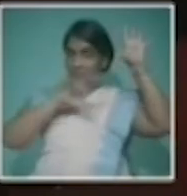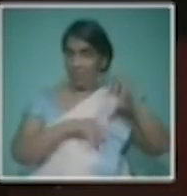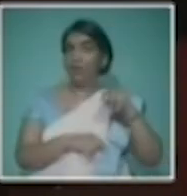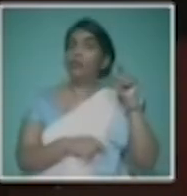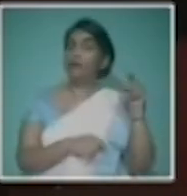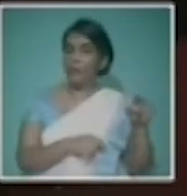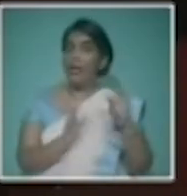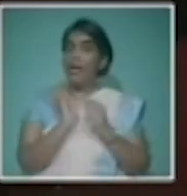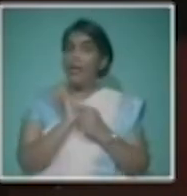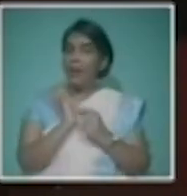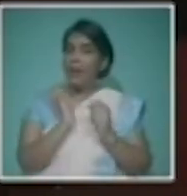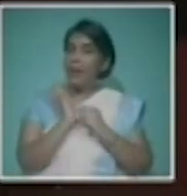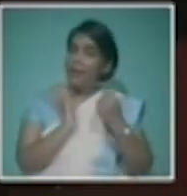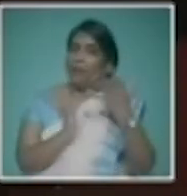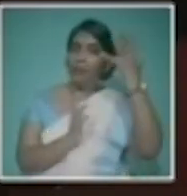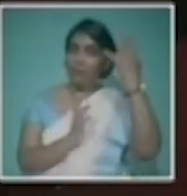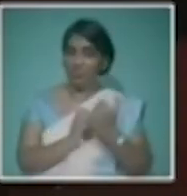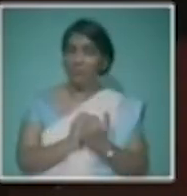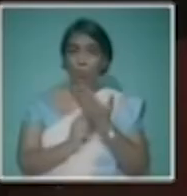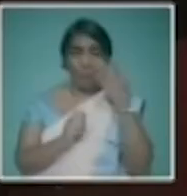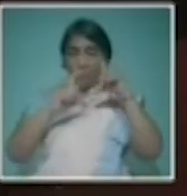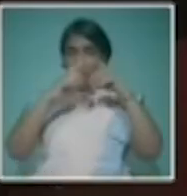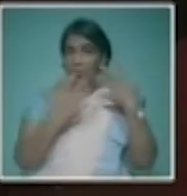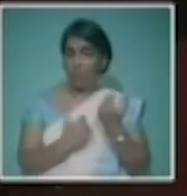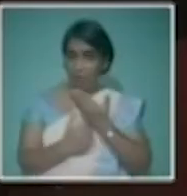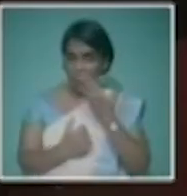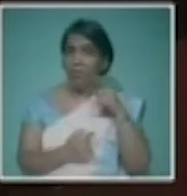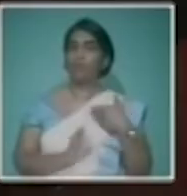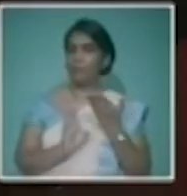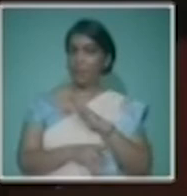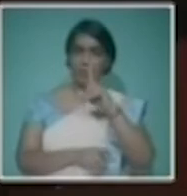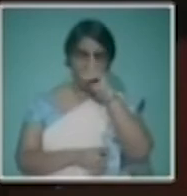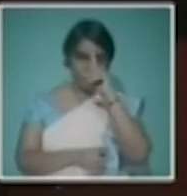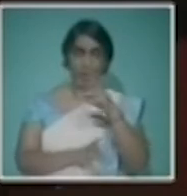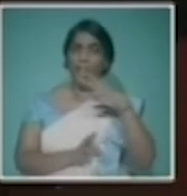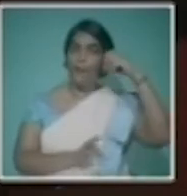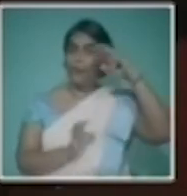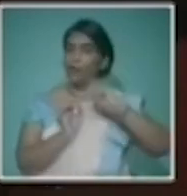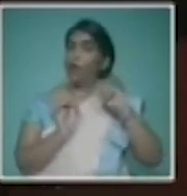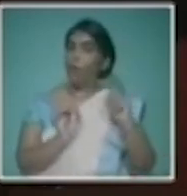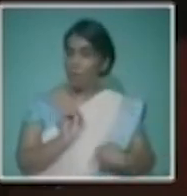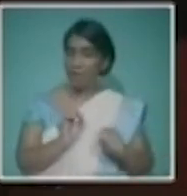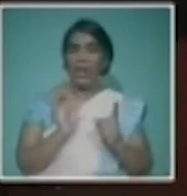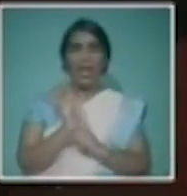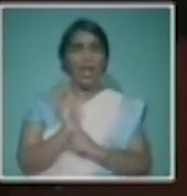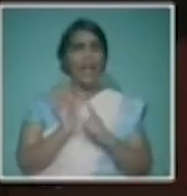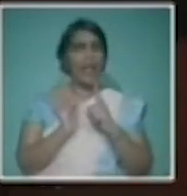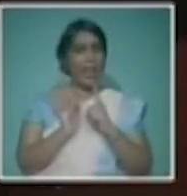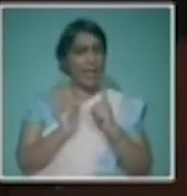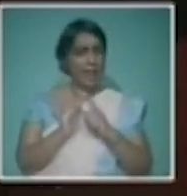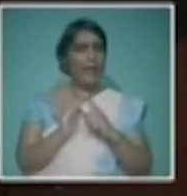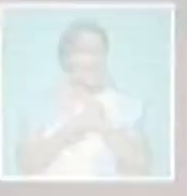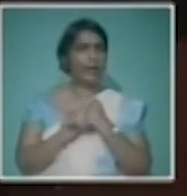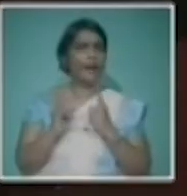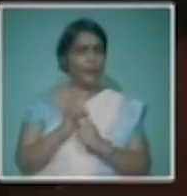ඔවුන්ගේ තියෙන ණය ක්‍රමයක් යටතේ සූර්ය පැනල ලබා ගන්න පුළුවන්ද? ඒ වගේම අපි උපදෙස් දීලා තියෙනවා විදුලි බල මණ්ඩලයටත් ලෙකෝ එකටත් සුනිත් බලශක්ති